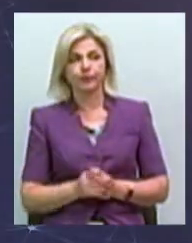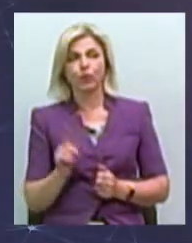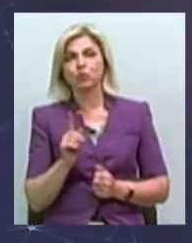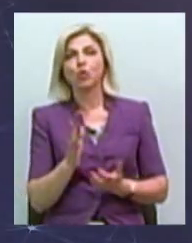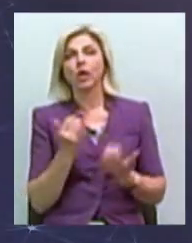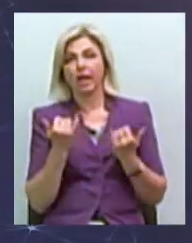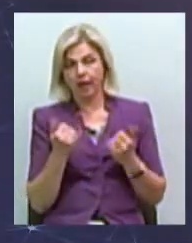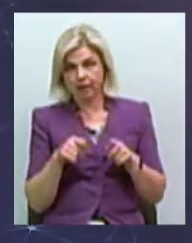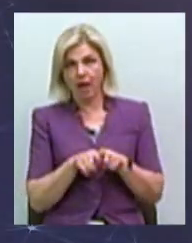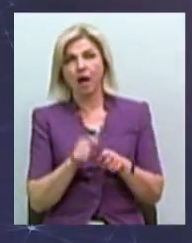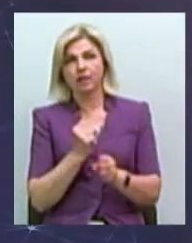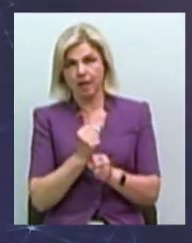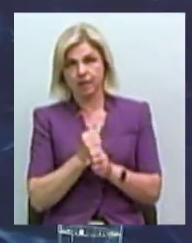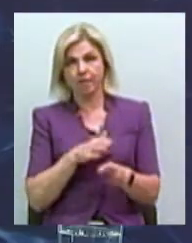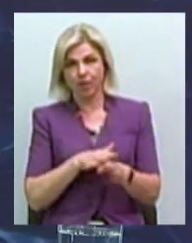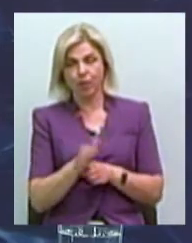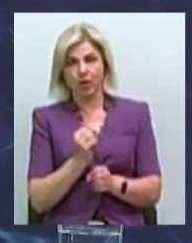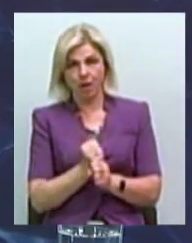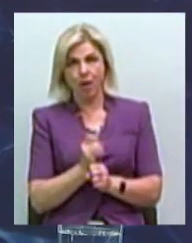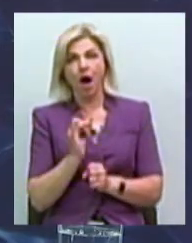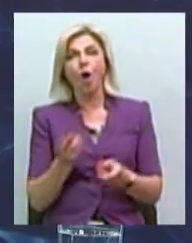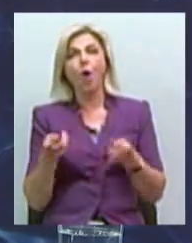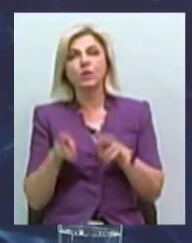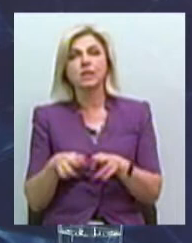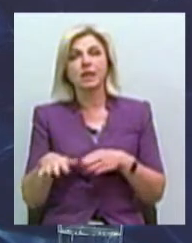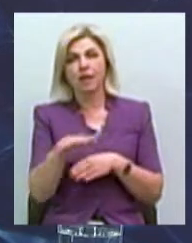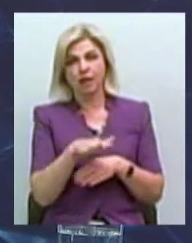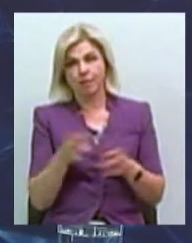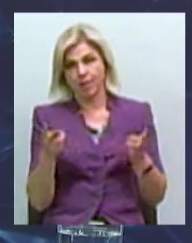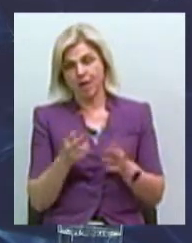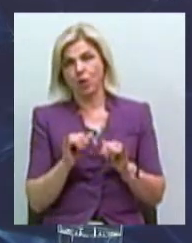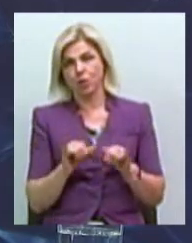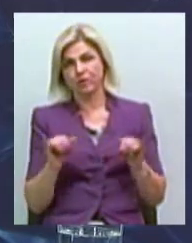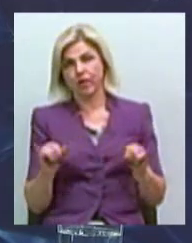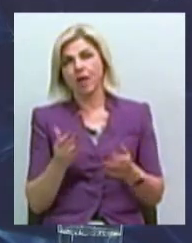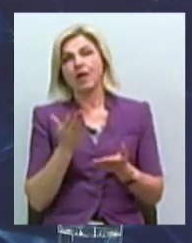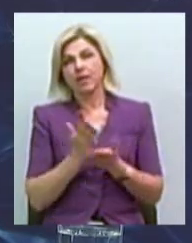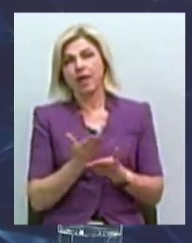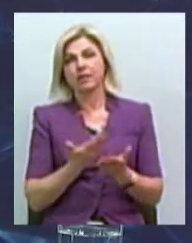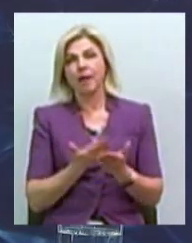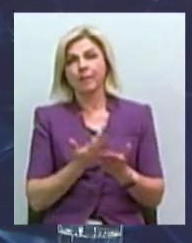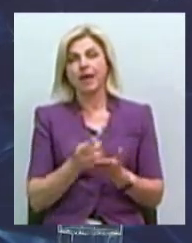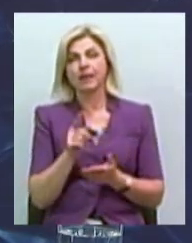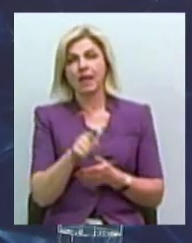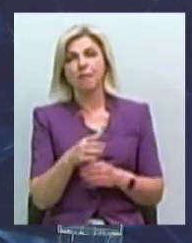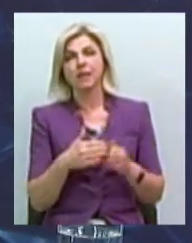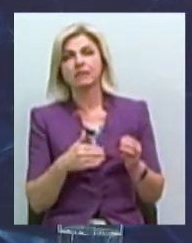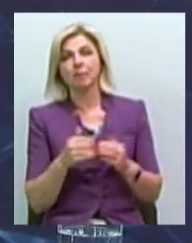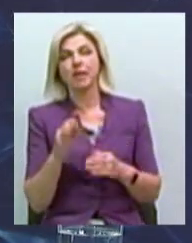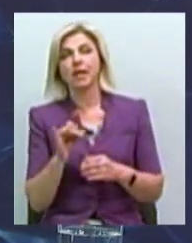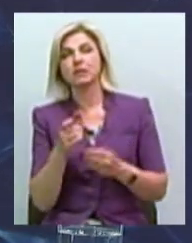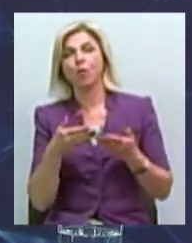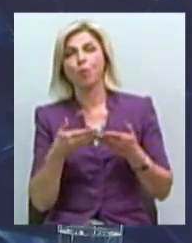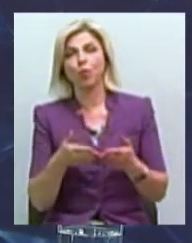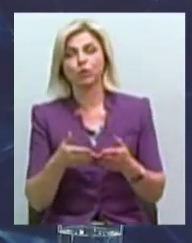здійснює цю діяльність. Але всю і решту території необхідно розвивати. І є, наприклад, тими ж спеціалістами спорту